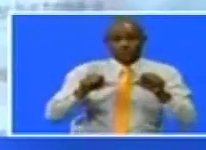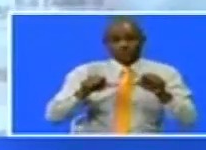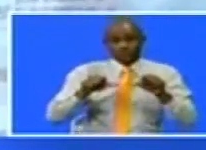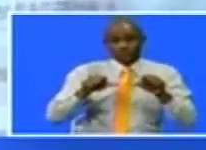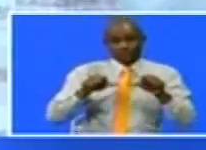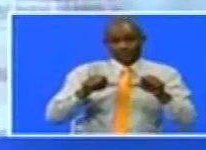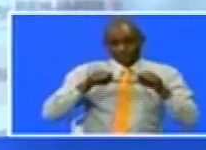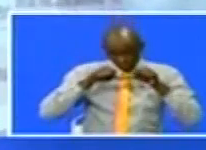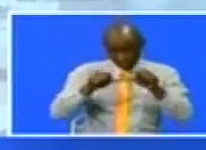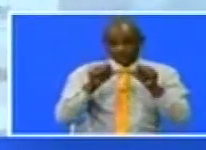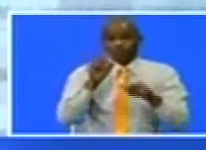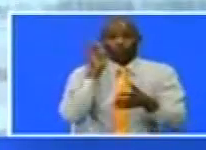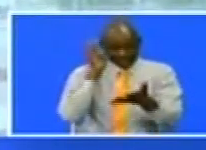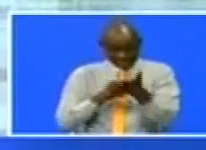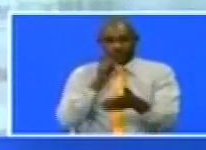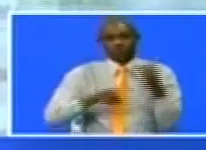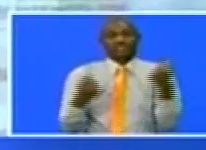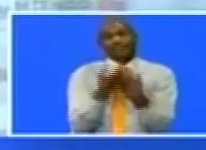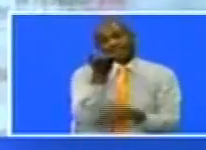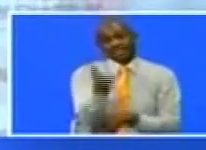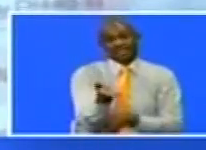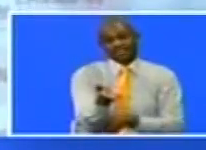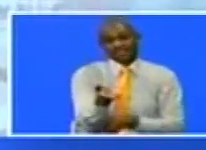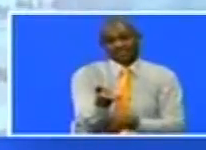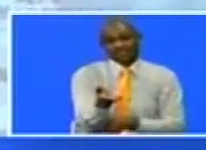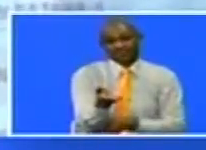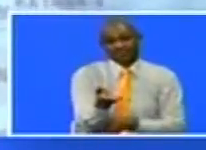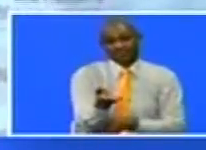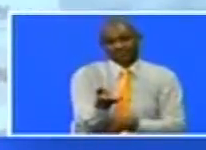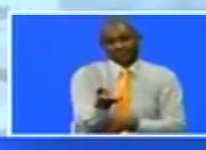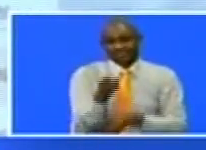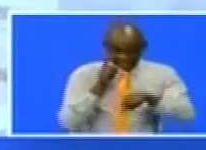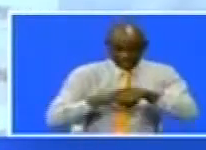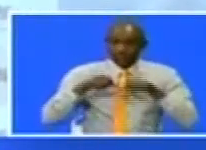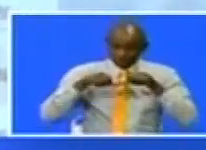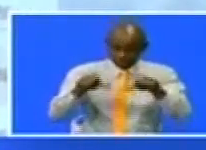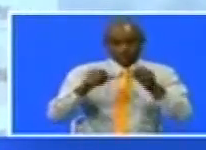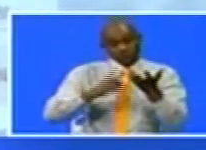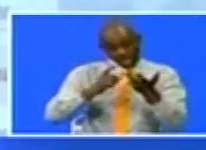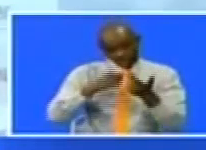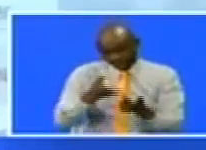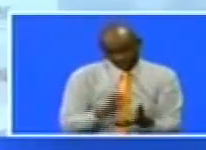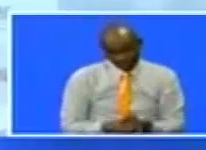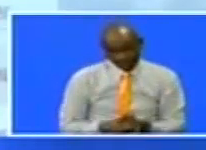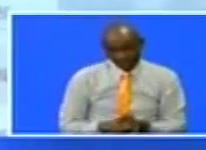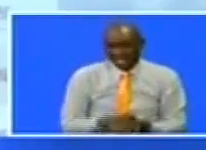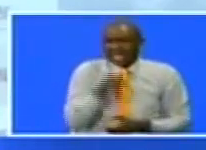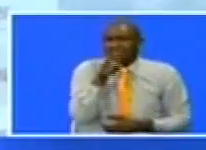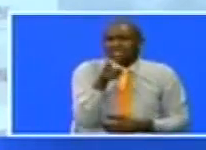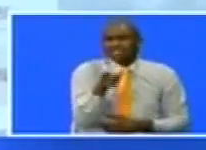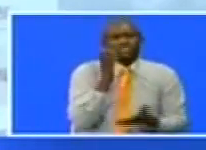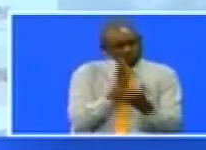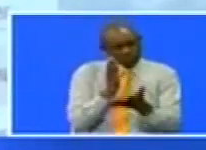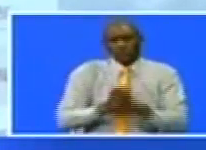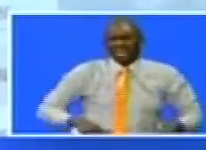ataendelea kushuhudia ile shughuli ya chama chake cha ODM kura zikiendelea kuhesabiwa. Matokeo haya yanakuja moja